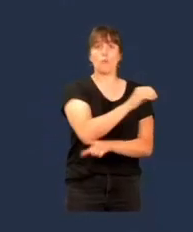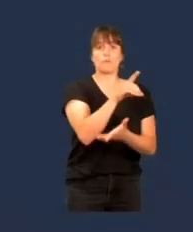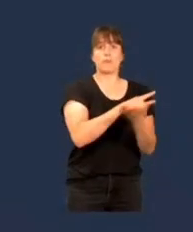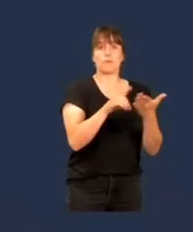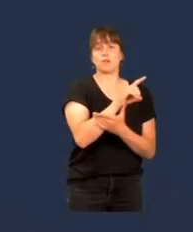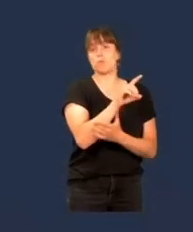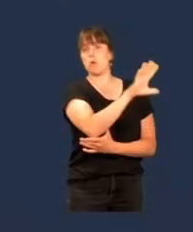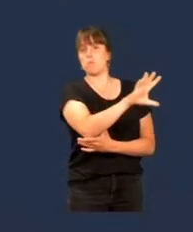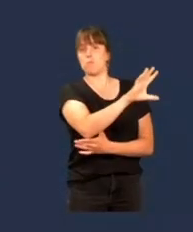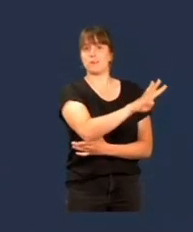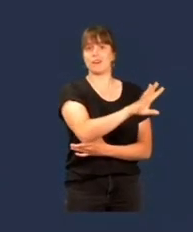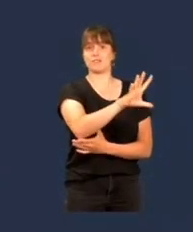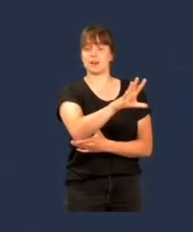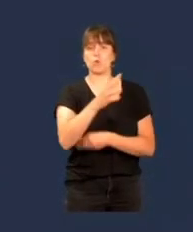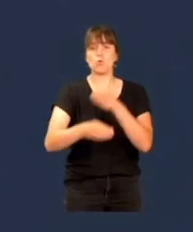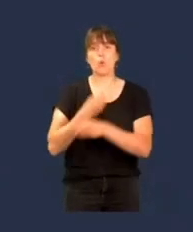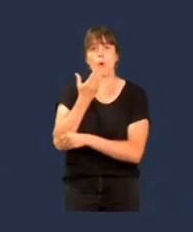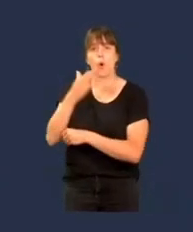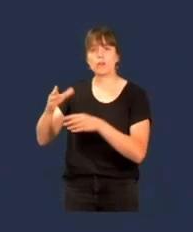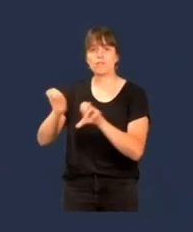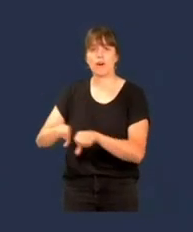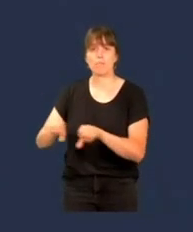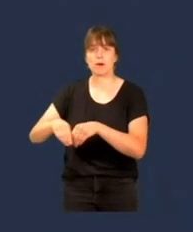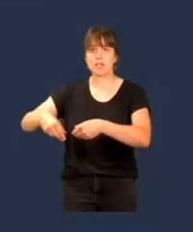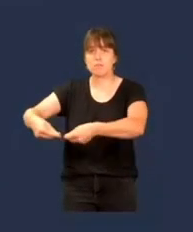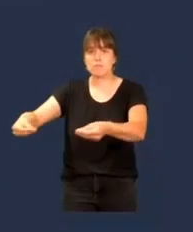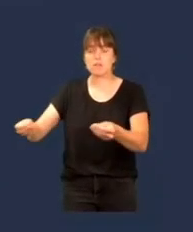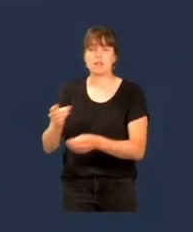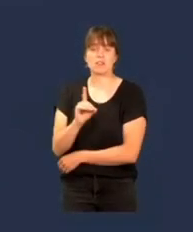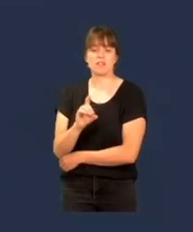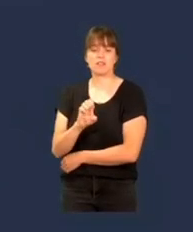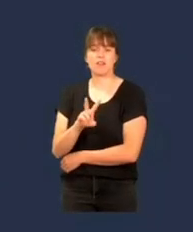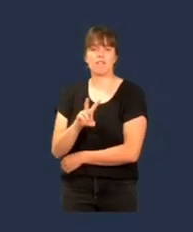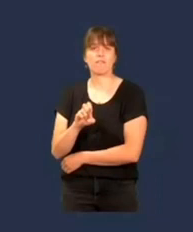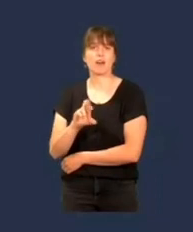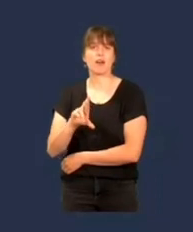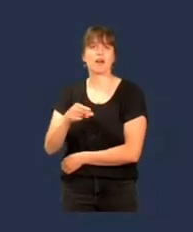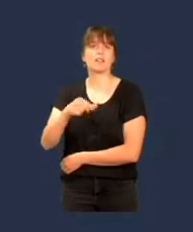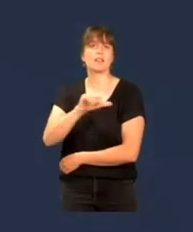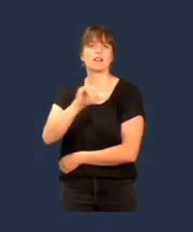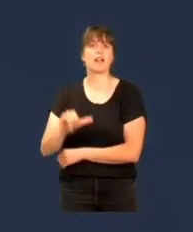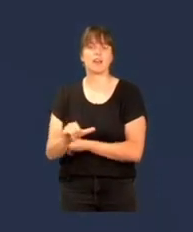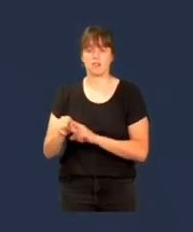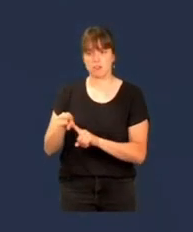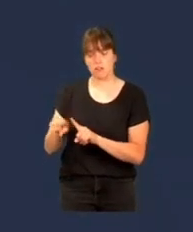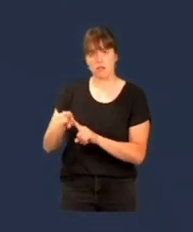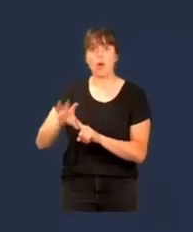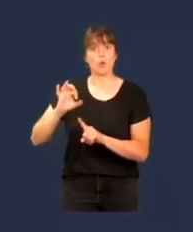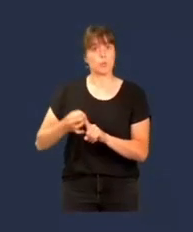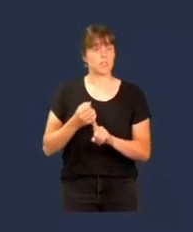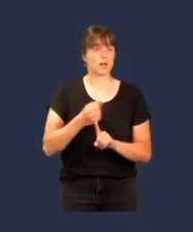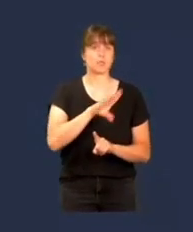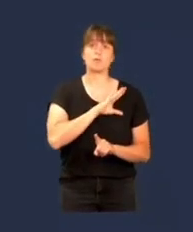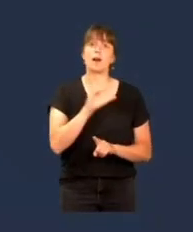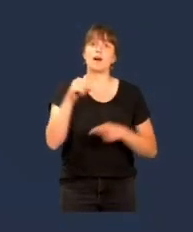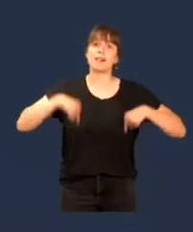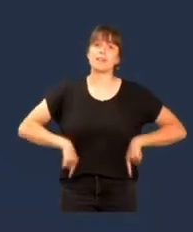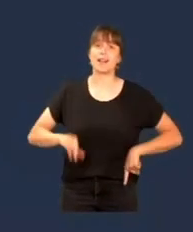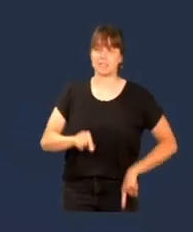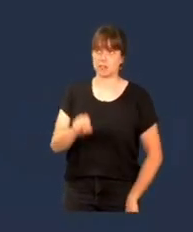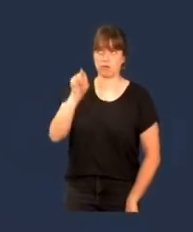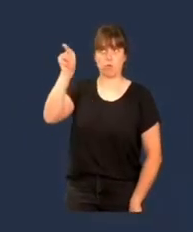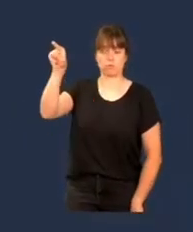des Vernets-Caron rachetés par le géant Cybergun. Alors, petite parenthèse, oui, il faut pointer les responsabilités qui incombent à l'État,